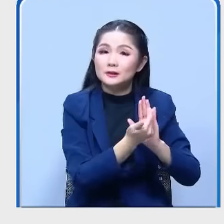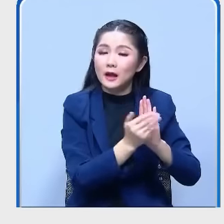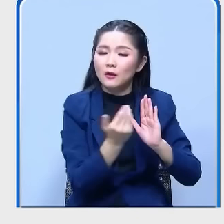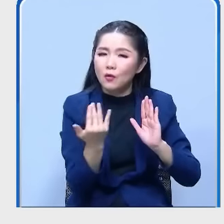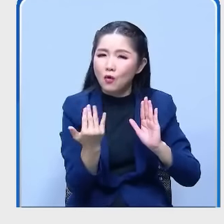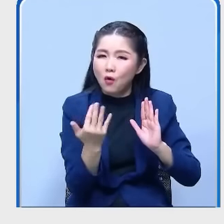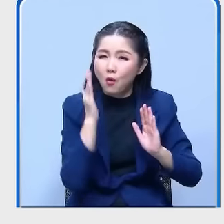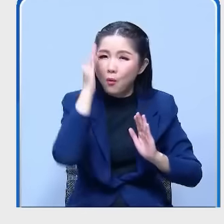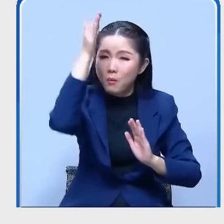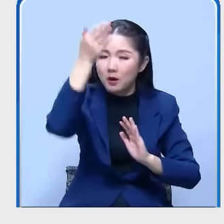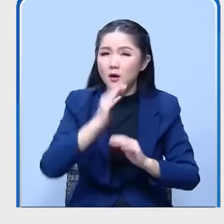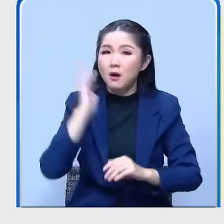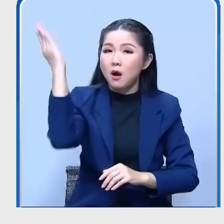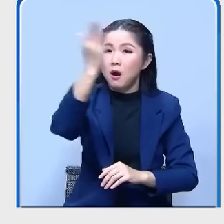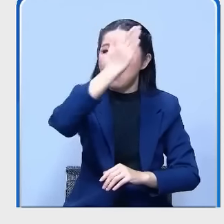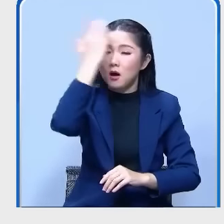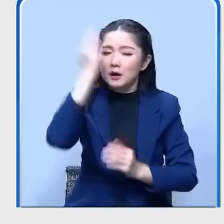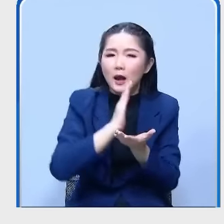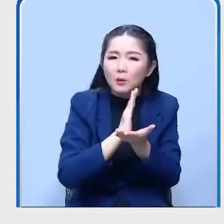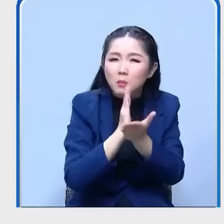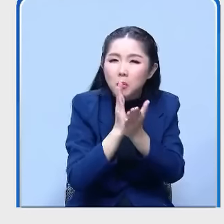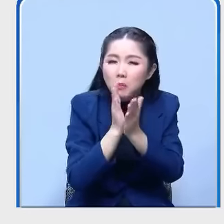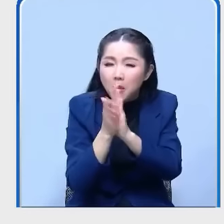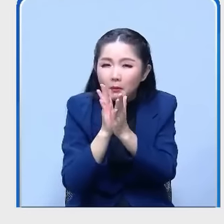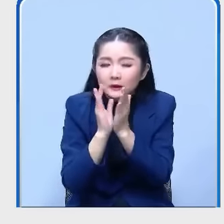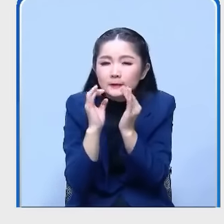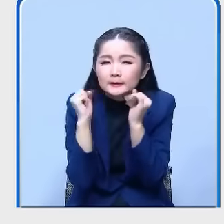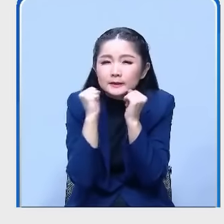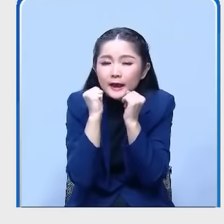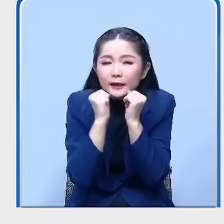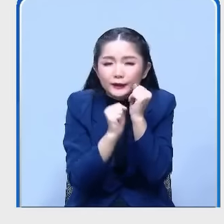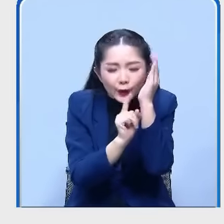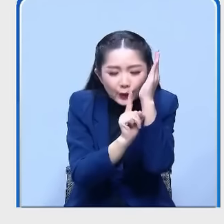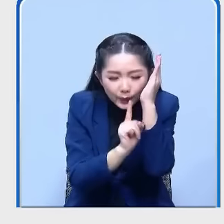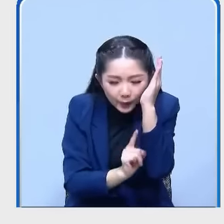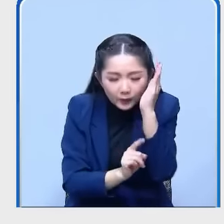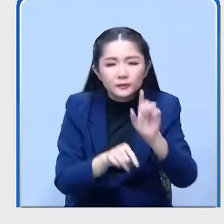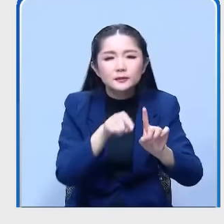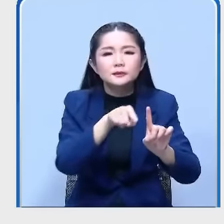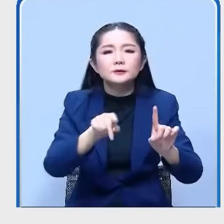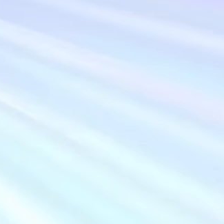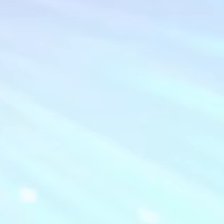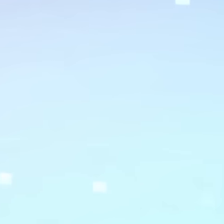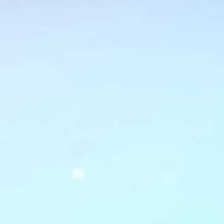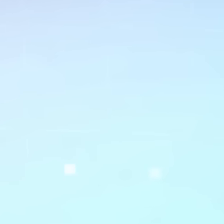าศแปรปรวนก็คือจะมีอากาศเย็นลง 1-3 องศาเซลเซียสนะคะ